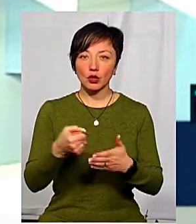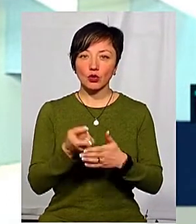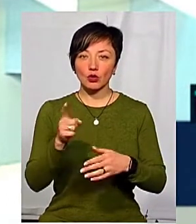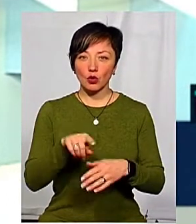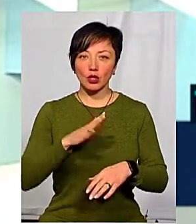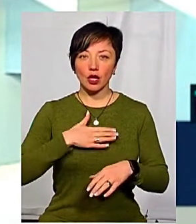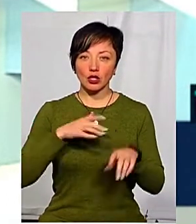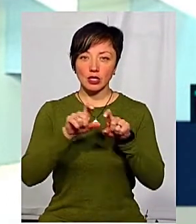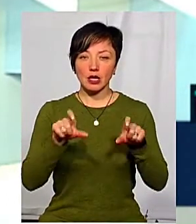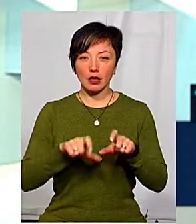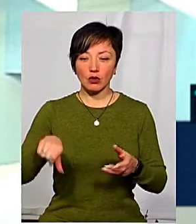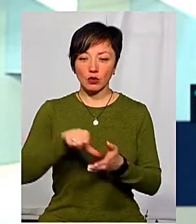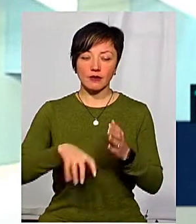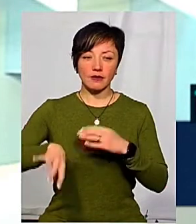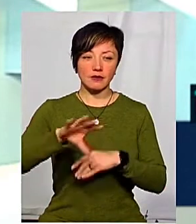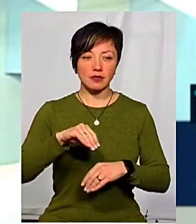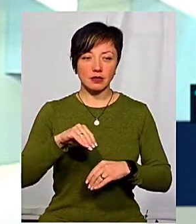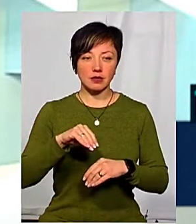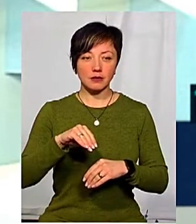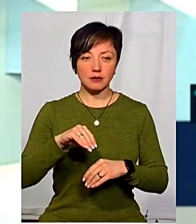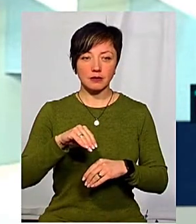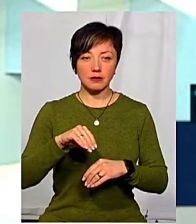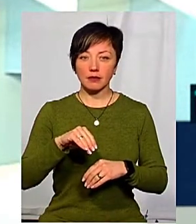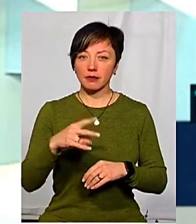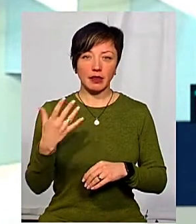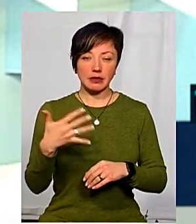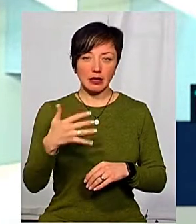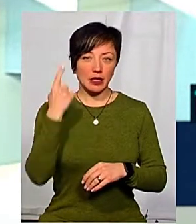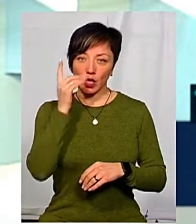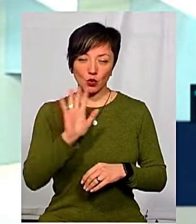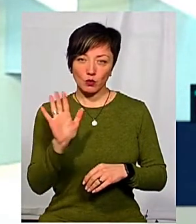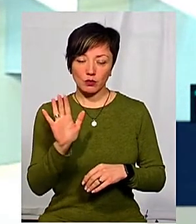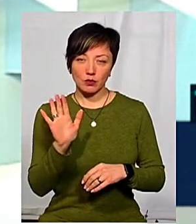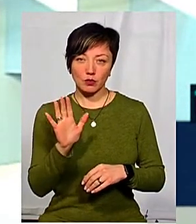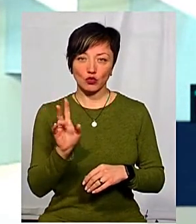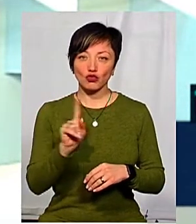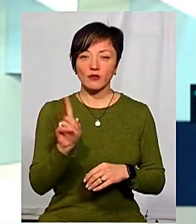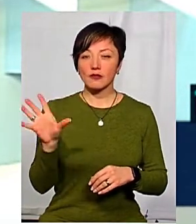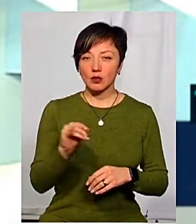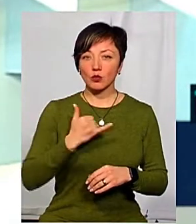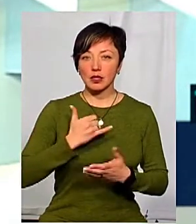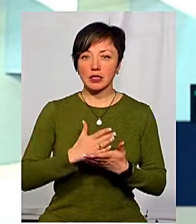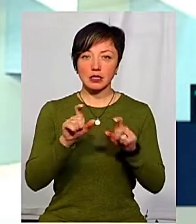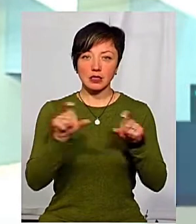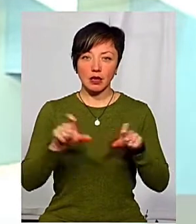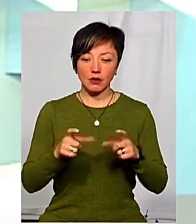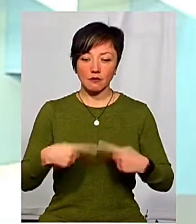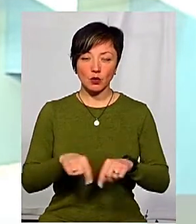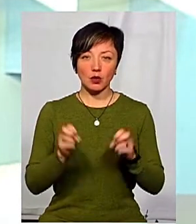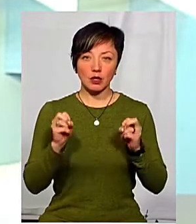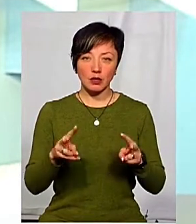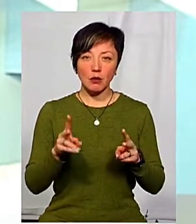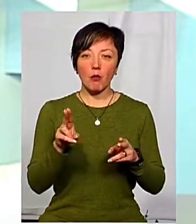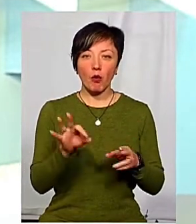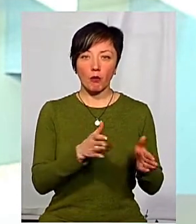приймуть участь абсолютно усі 50. Думаю, що не всі 50, тому що у нас є заклади, які знаходяться в зоні ризику